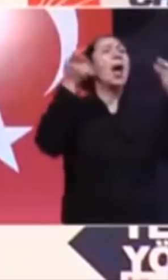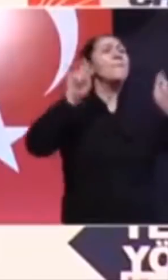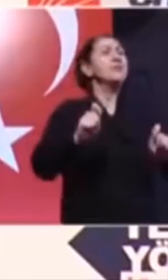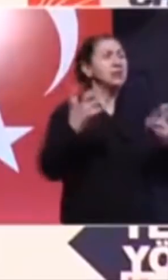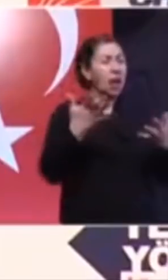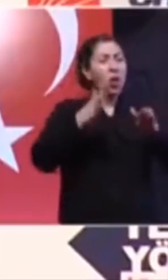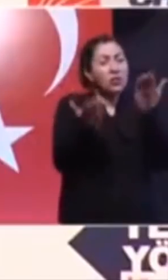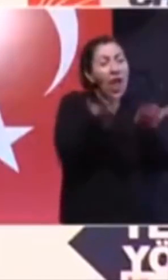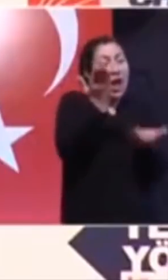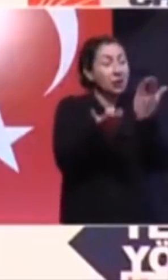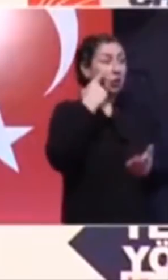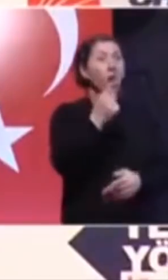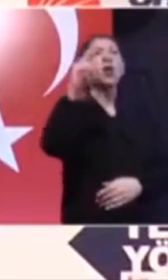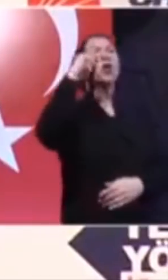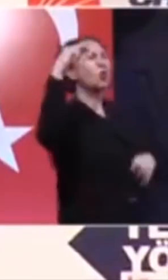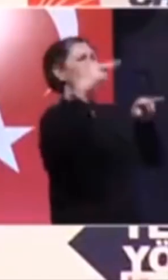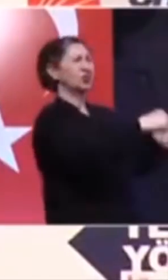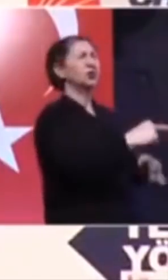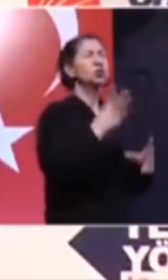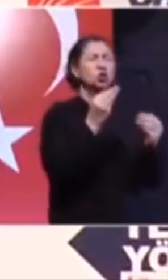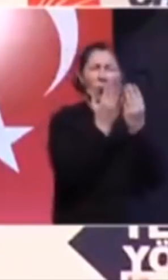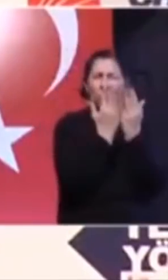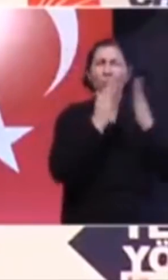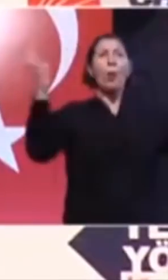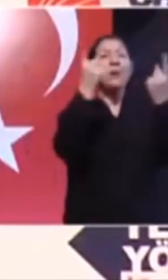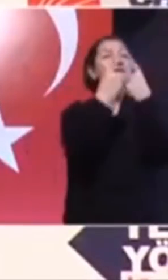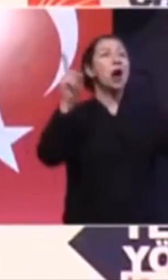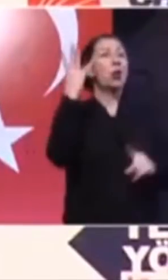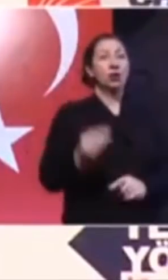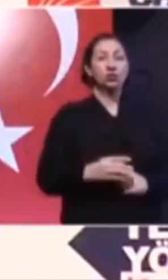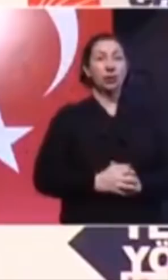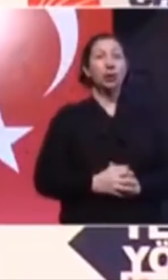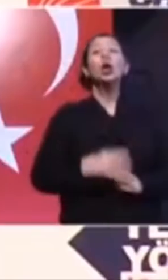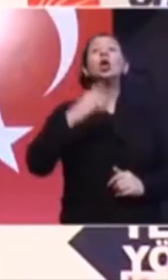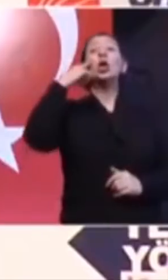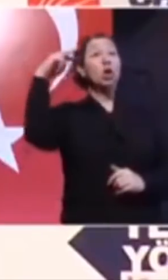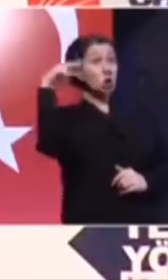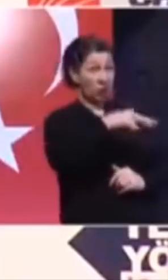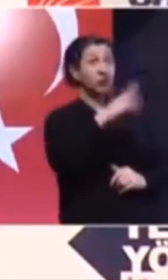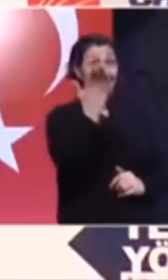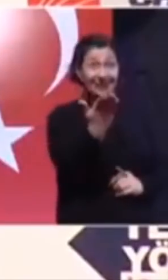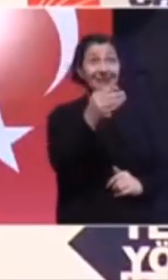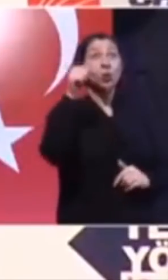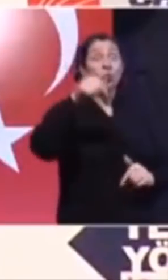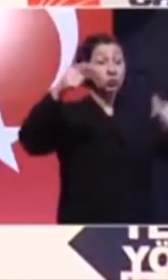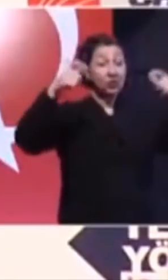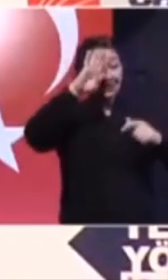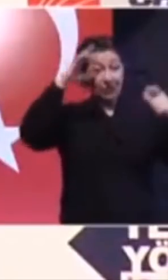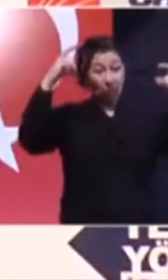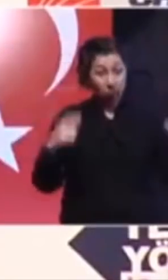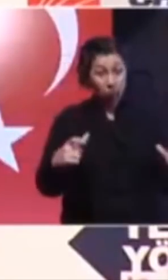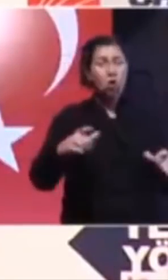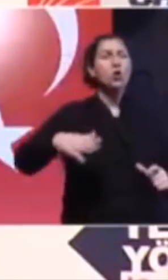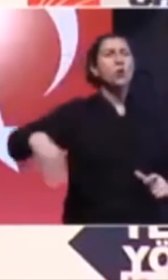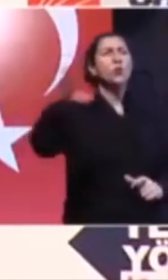uyguladığımız ölçüde göreceksiniz çok büyük bir fark yaratacağız. Ve göreceksiniz bu şehirde